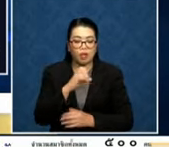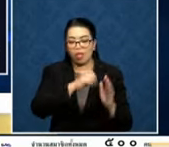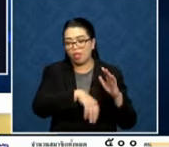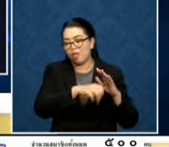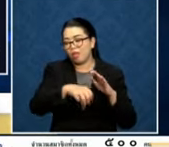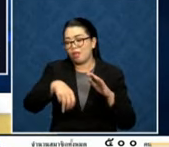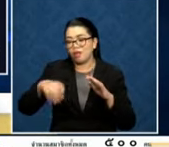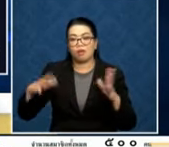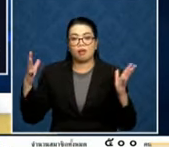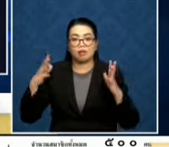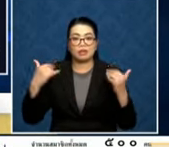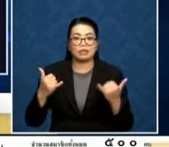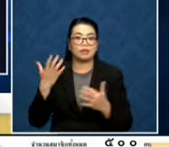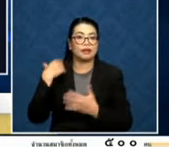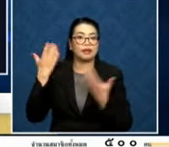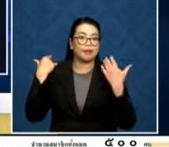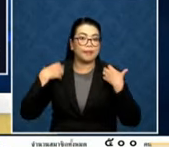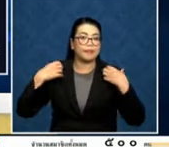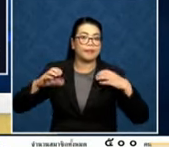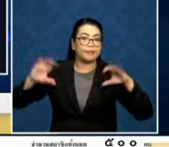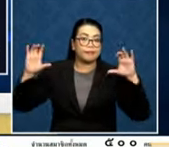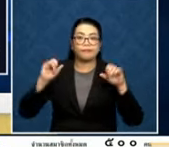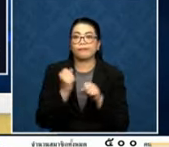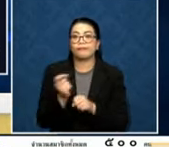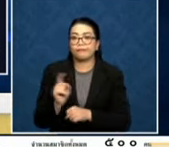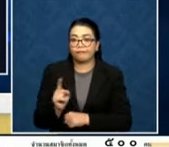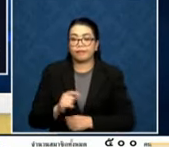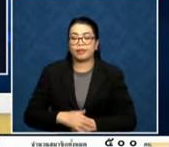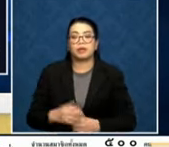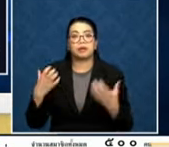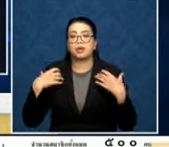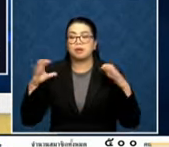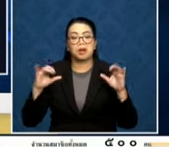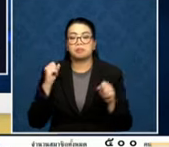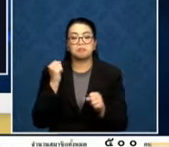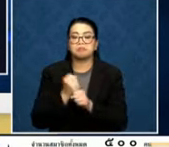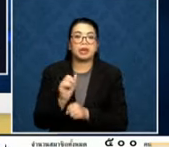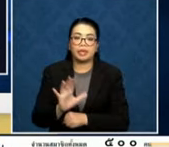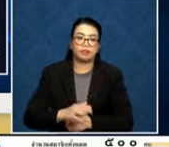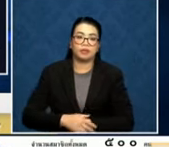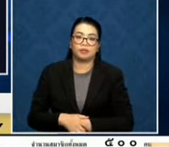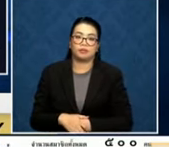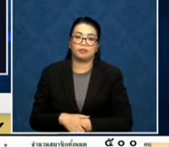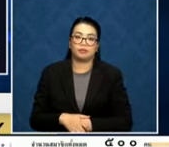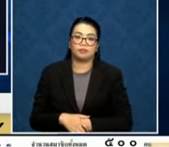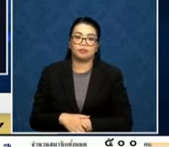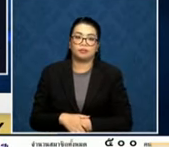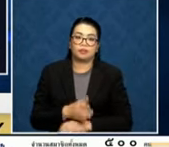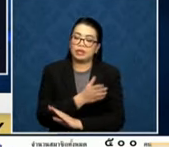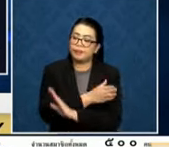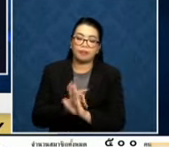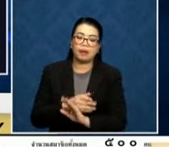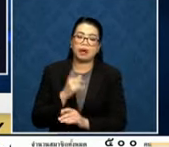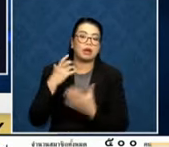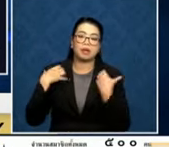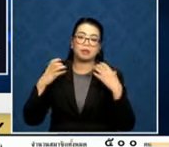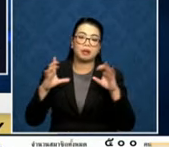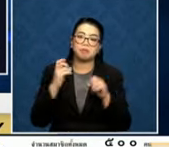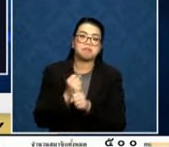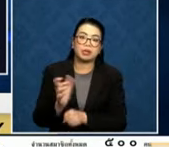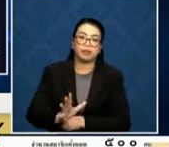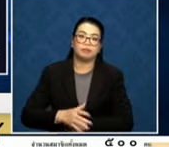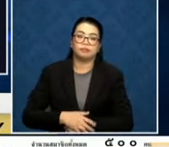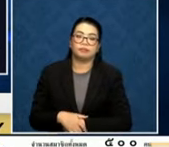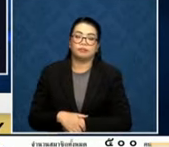ที่ผ่านมารัฐบาลทำอะไรครับผมกล้าบอกได้ตรงนี้เลยว่ารัฐบาลไม่ได้ทำอะไรฮะสิ่งนี้ดูได้จัดการจัดสรรงบ